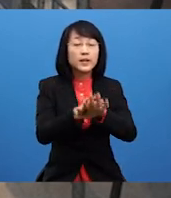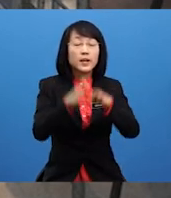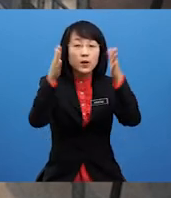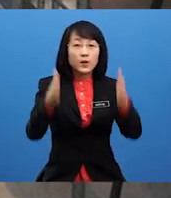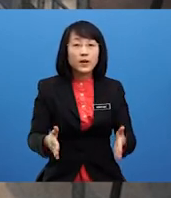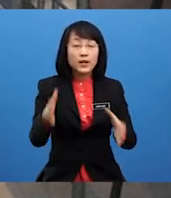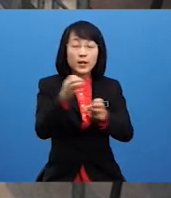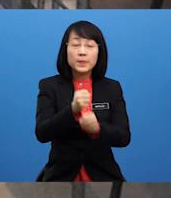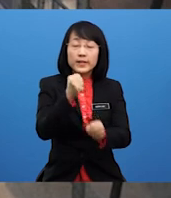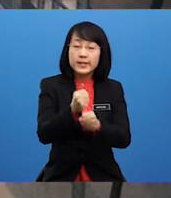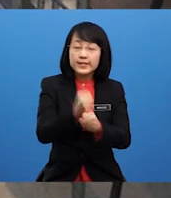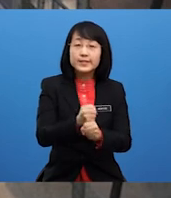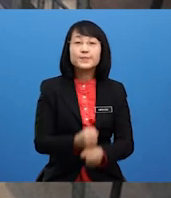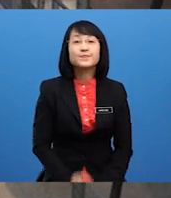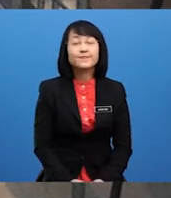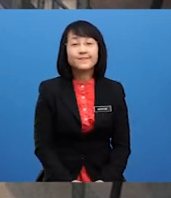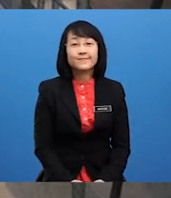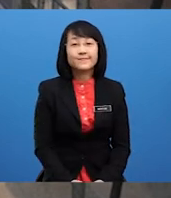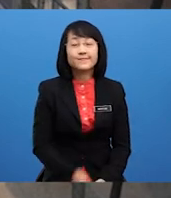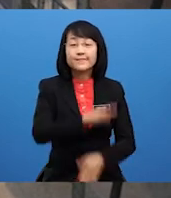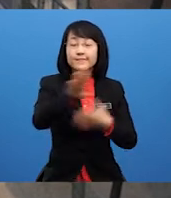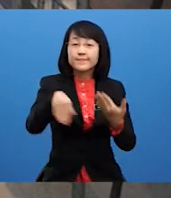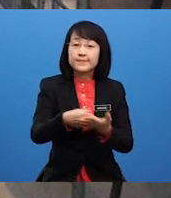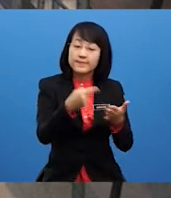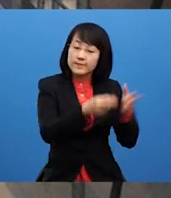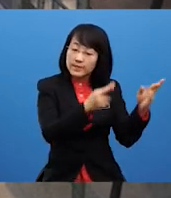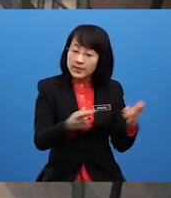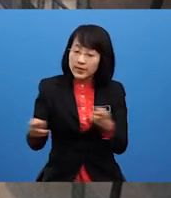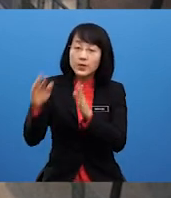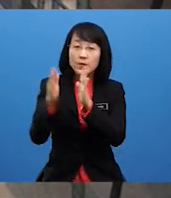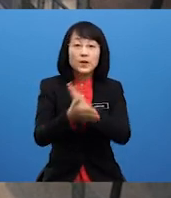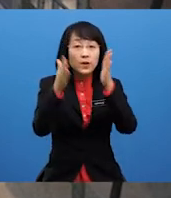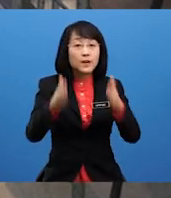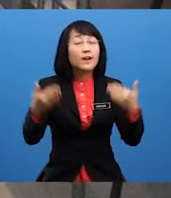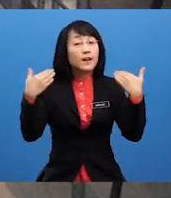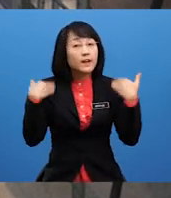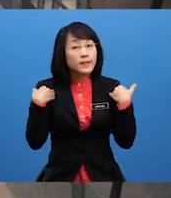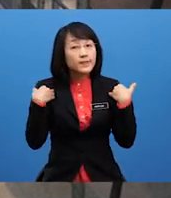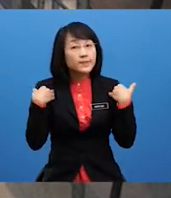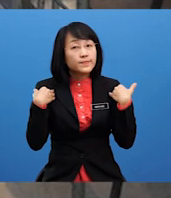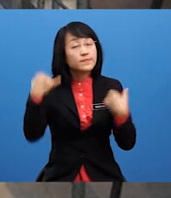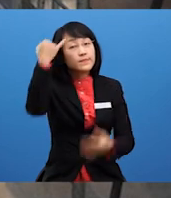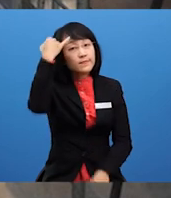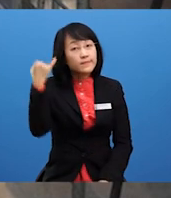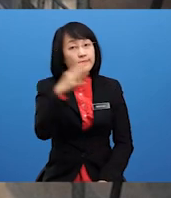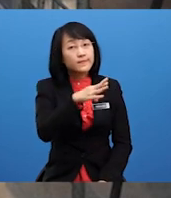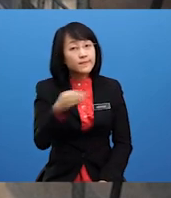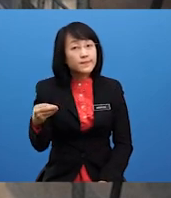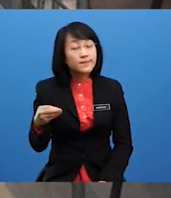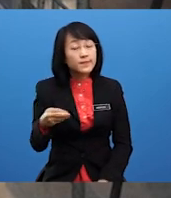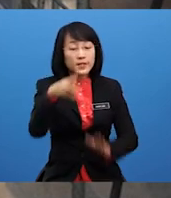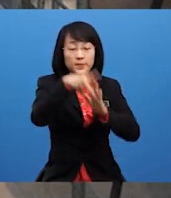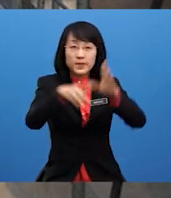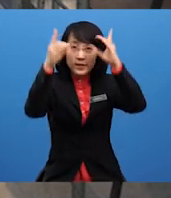Imam Saad dan lain-lain. Semua ini dirancang oleh orang yang mempunyai ilmu dan berpendidikan